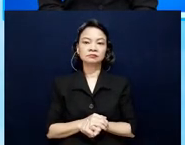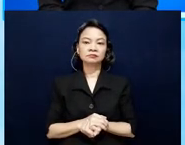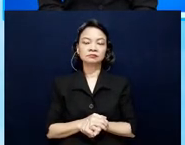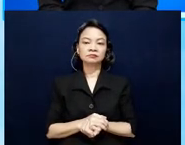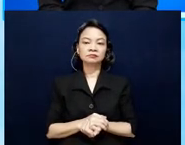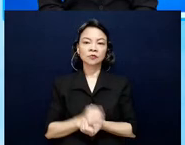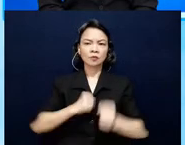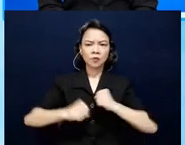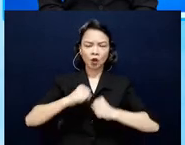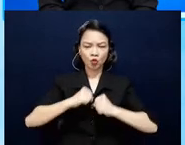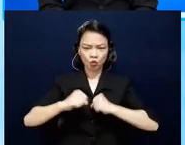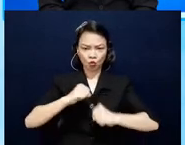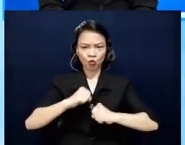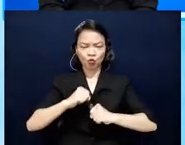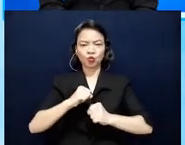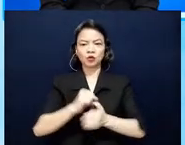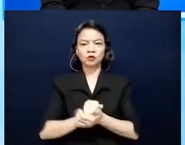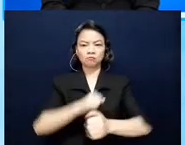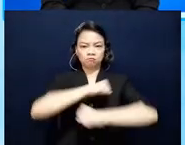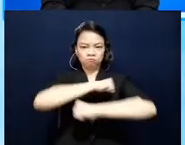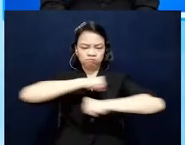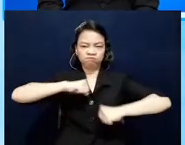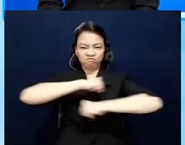melakukan aktivitas fisik.